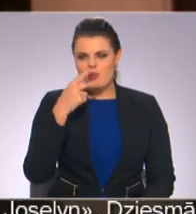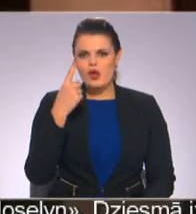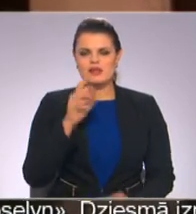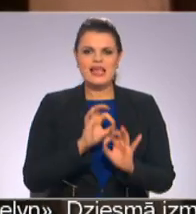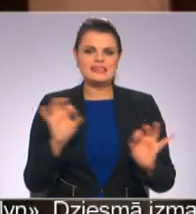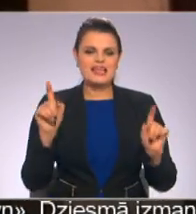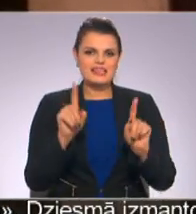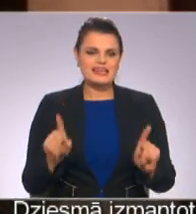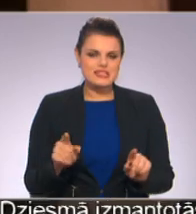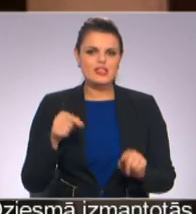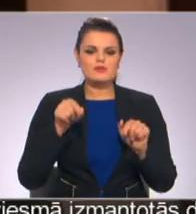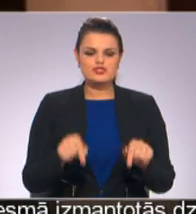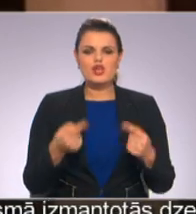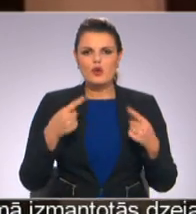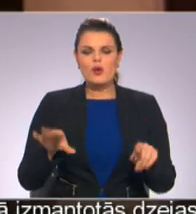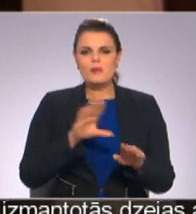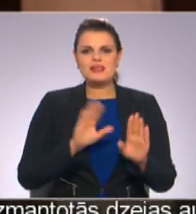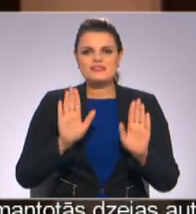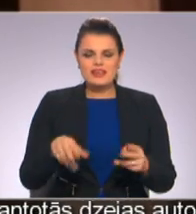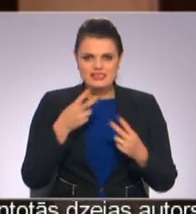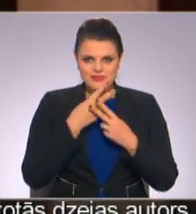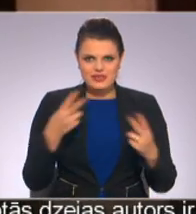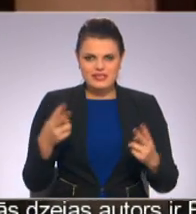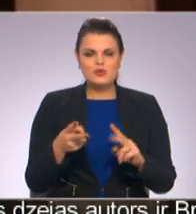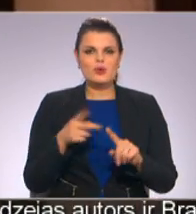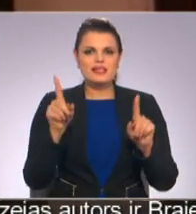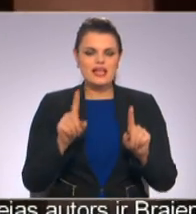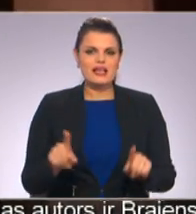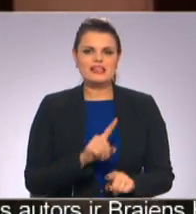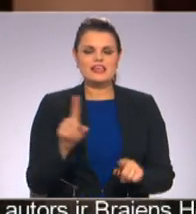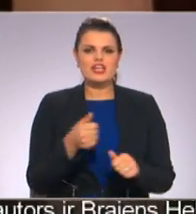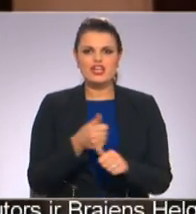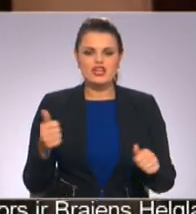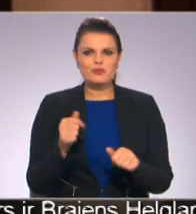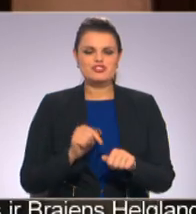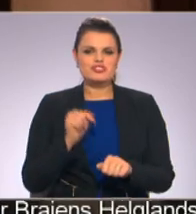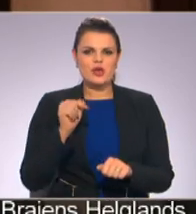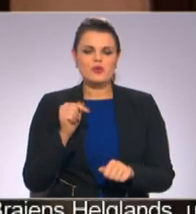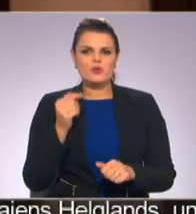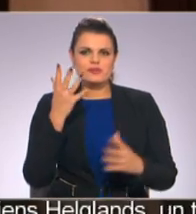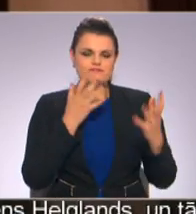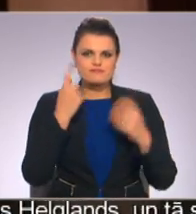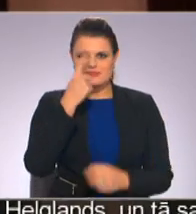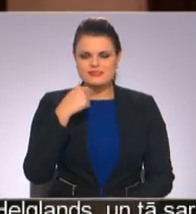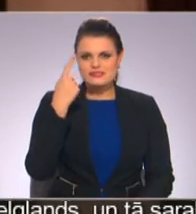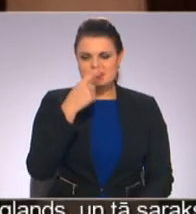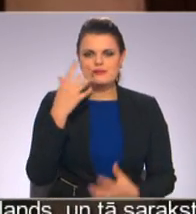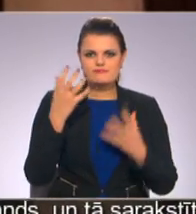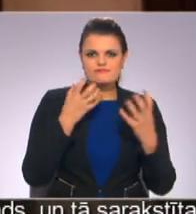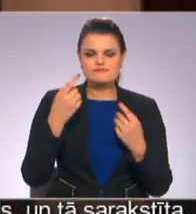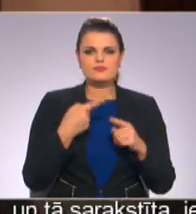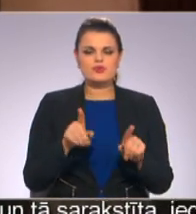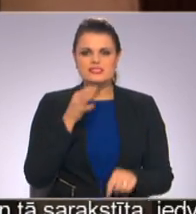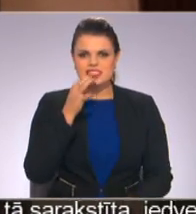kas ir. Un tas, ko šeit varēs redzēt, tad otra lieta ir īpaši seju mīmika un seju plastika, jo kā